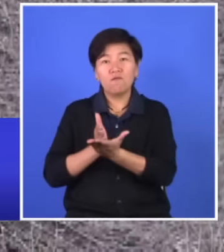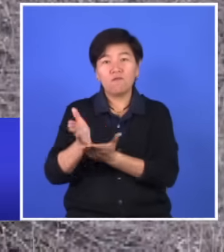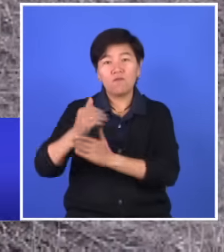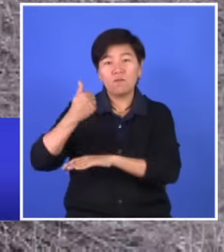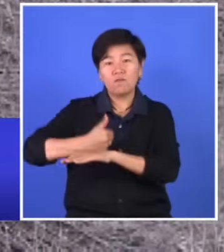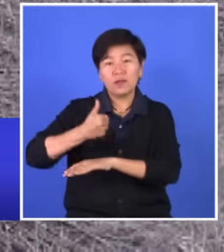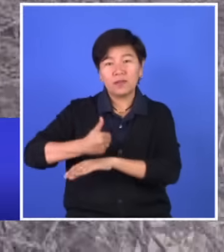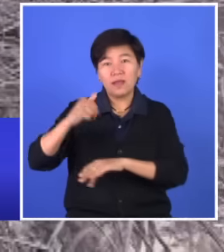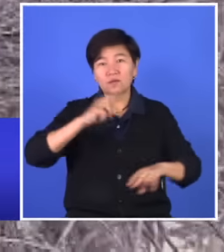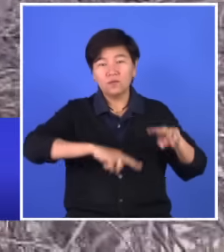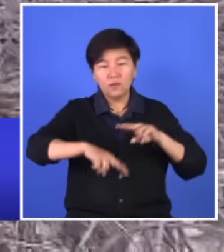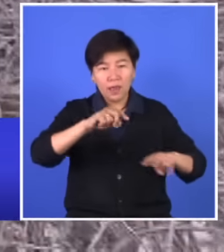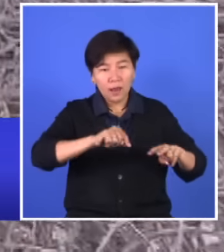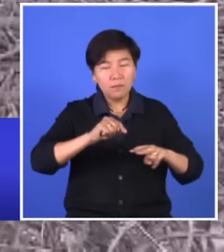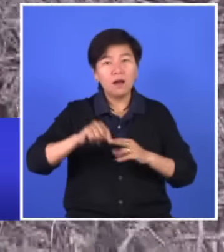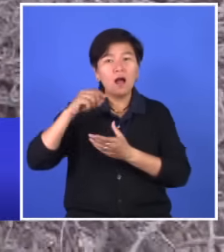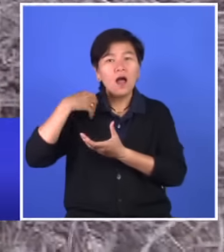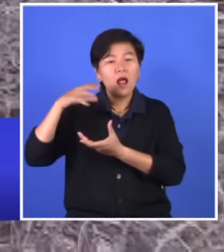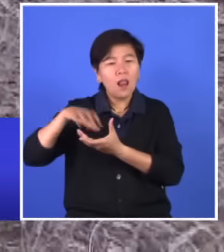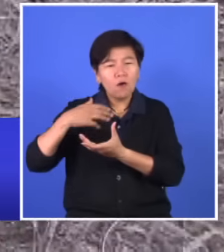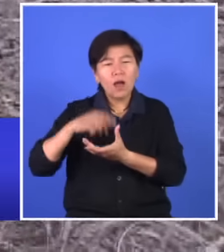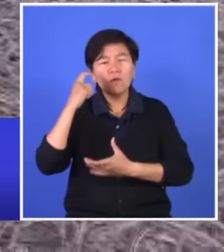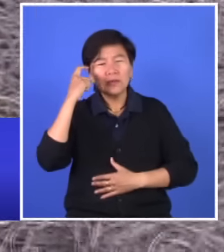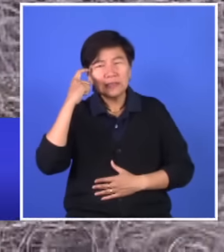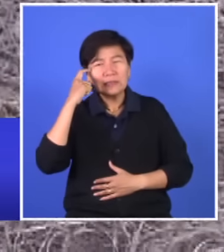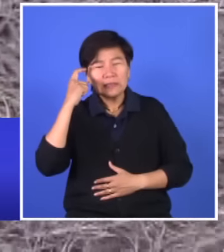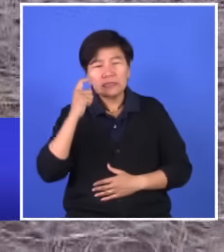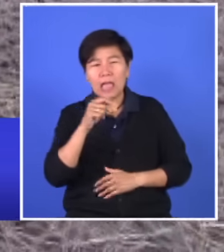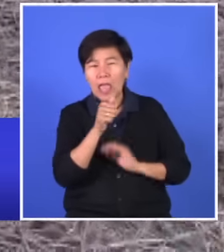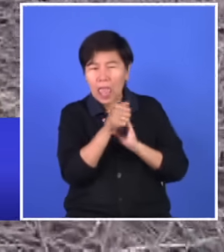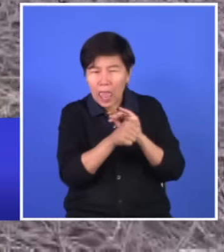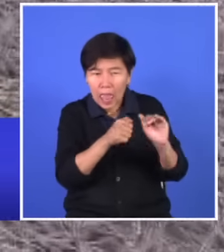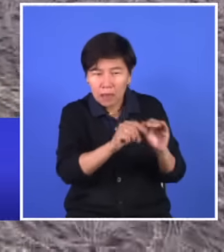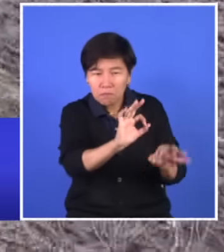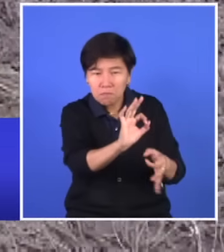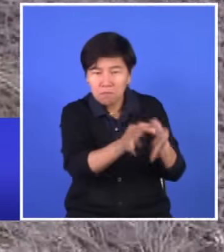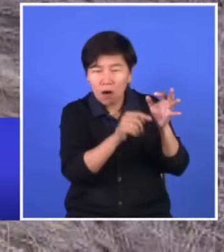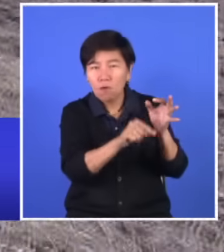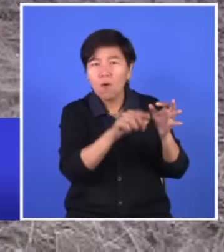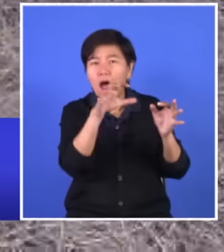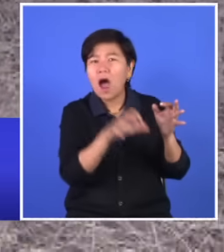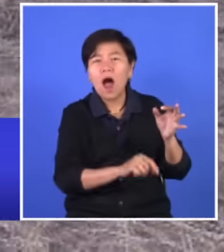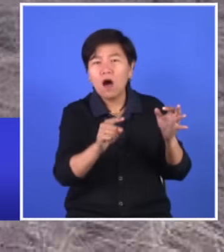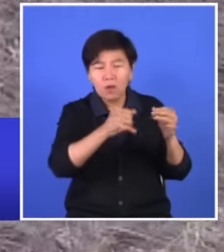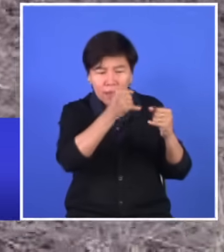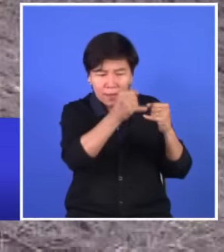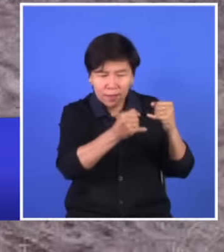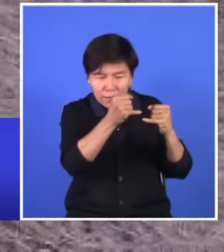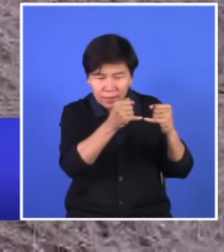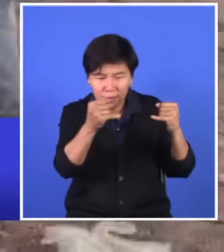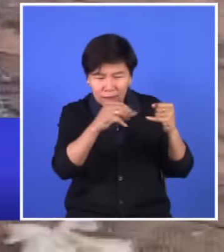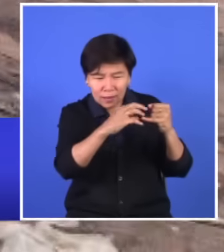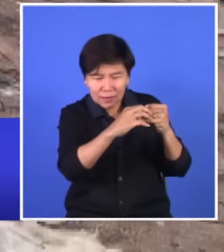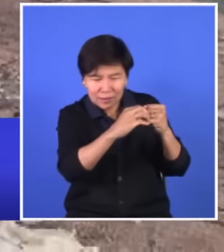เทศบาลห้วใหญ่บอกว่าเหตุการณ์ครั้งนี้น่าจะมีคนแอบเข้าไปเผาทำลายเพื่อจะนำขดลวดทองแดงเอาไปขายแต่ว่าเกิดไฟเนี่ยลุก